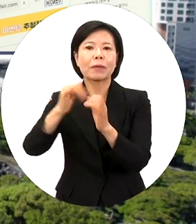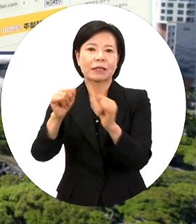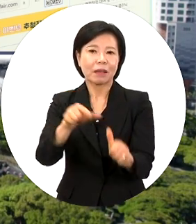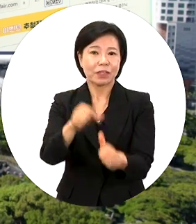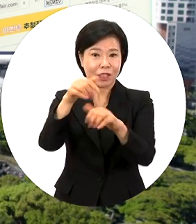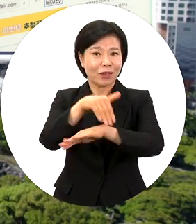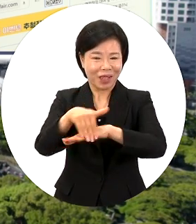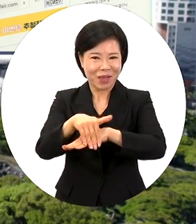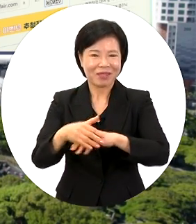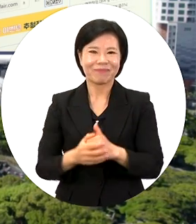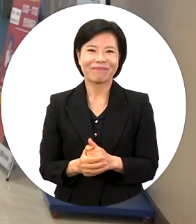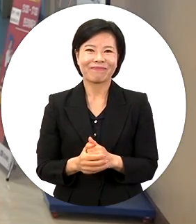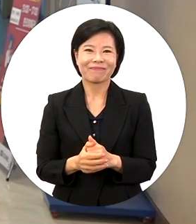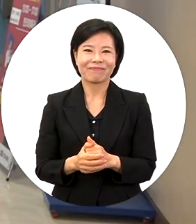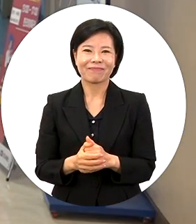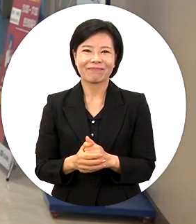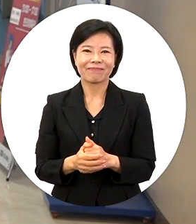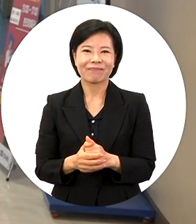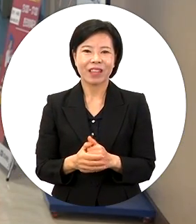채용할 예정인데요.